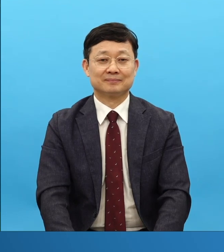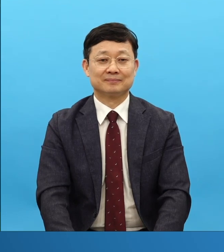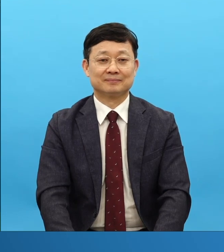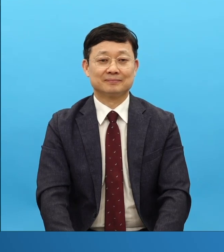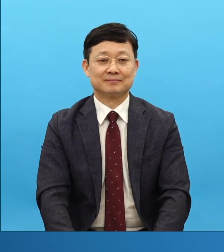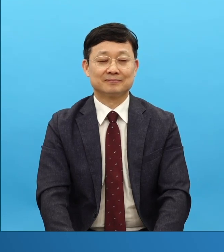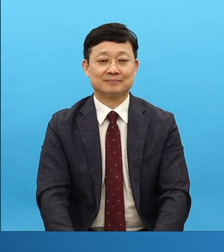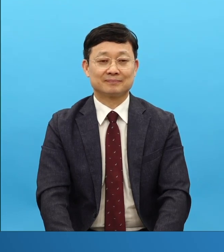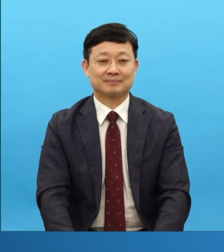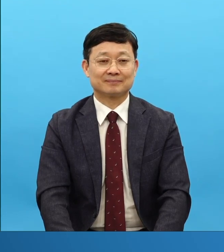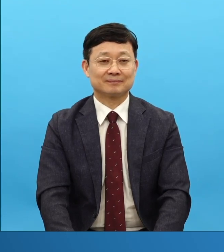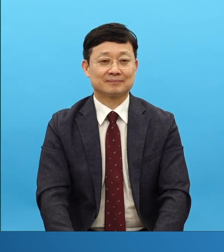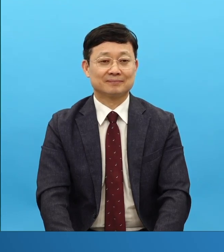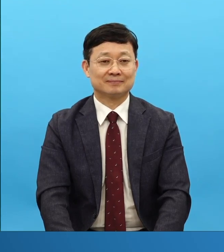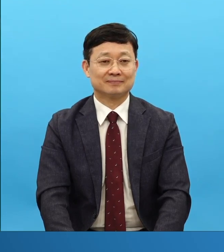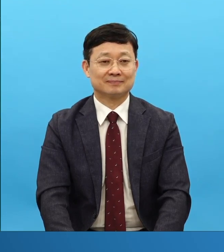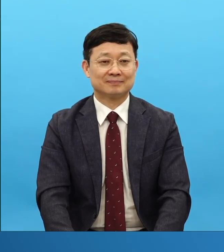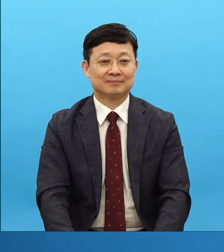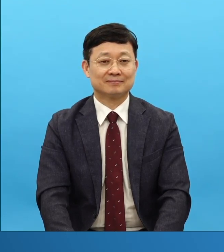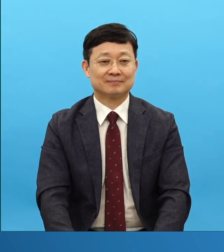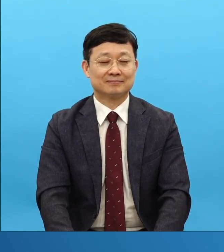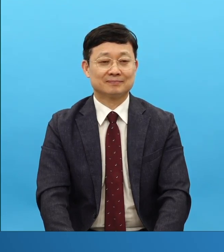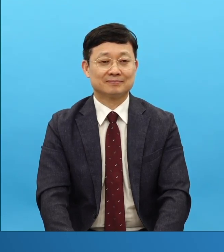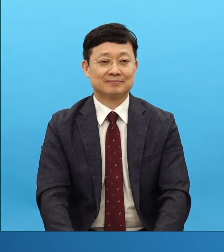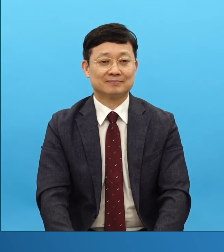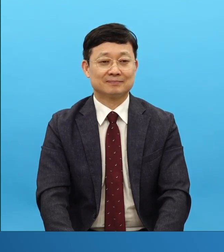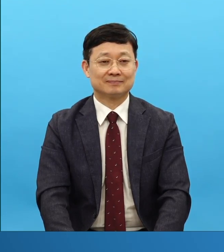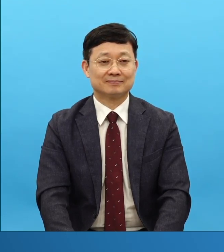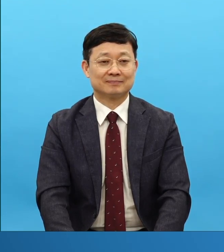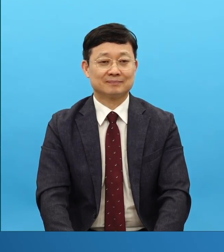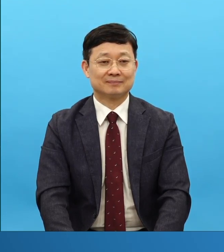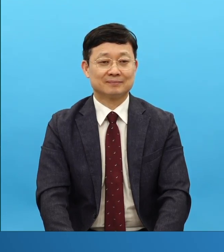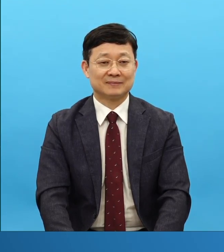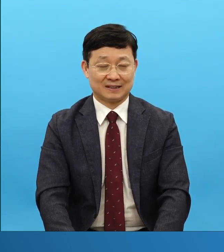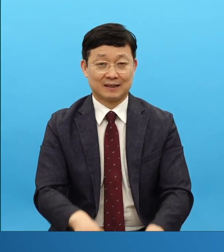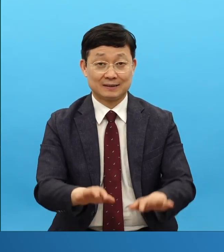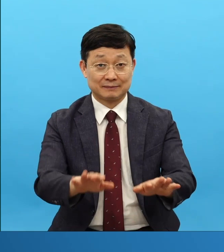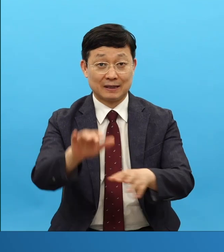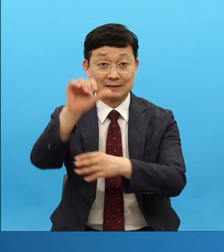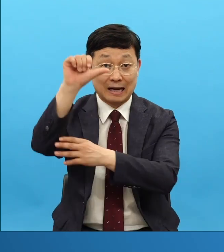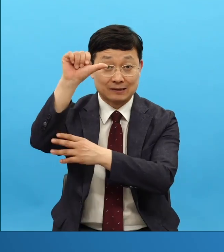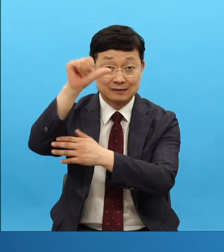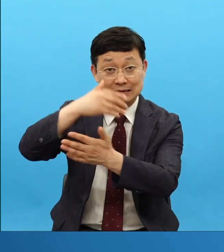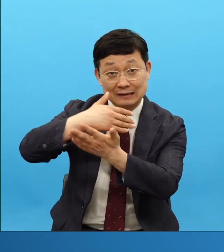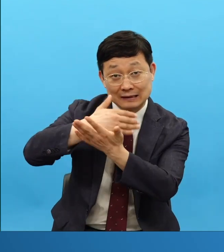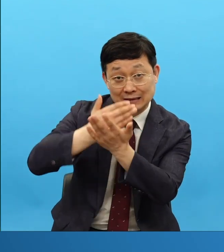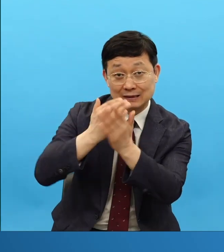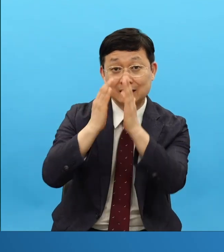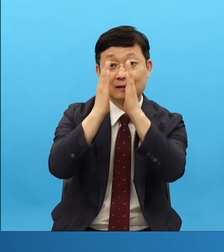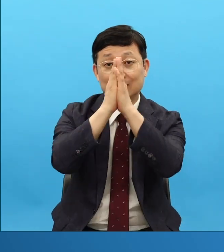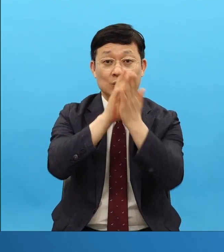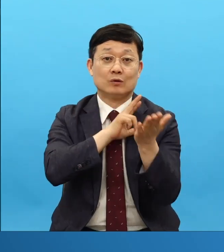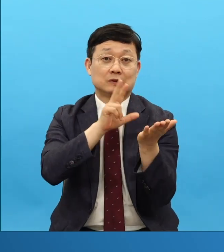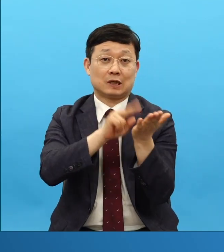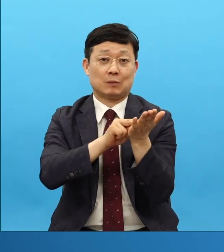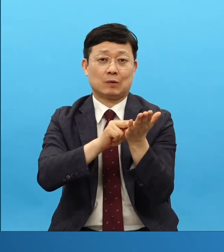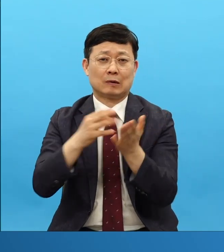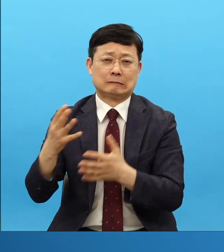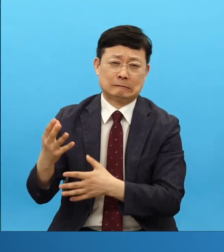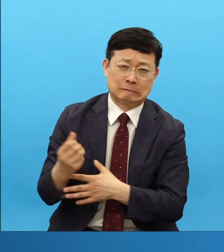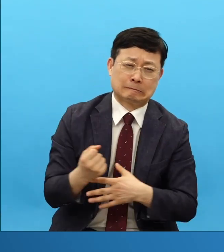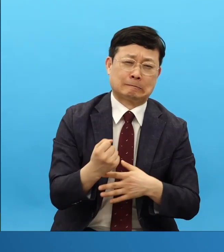이거 놓고 여러분이 5가지 기도 계속 하세요. and you must continue to do the 5 prayers holding to